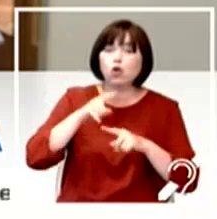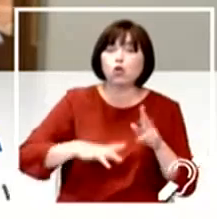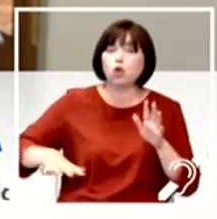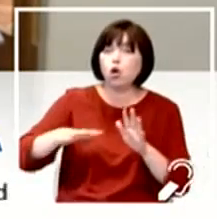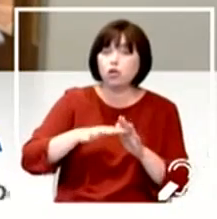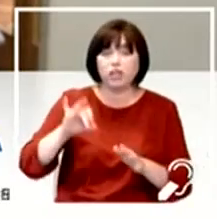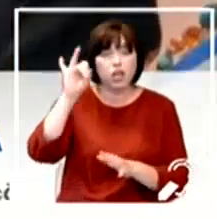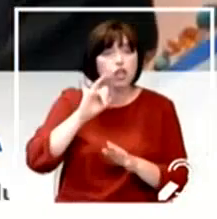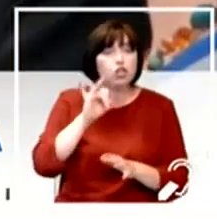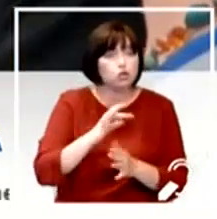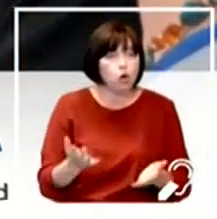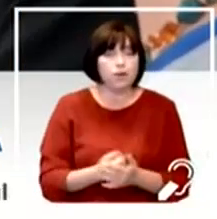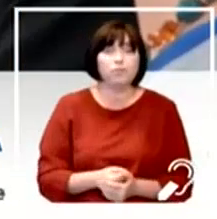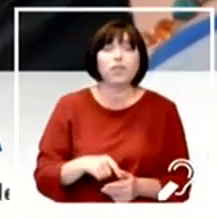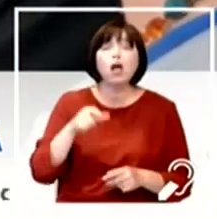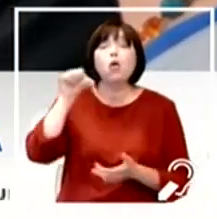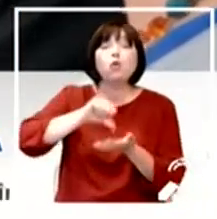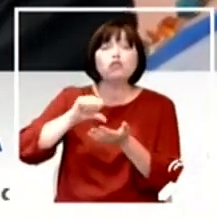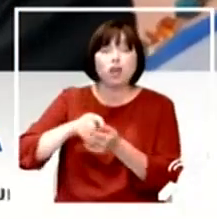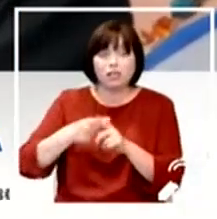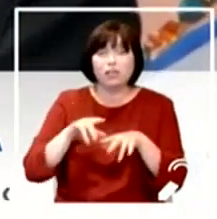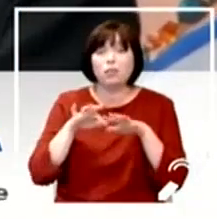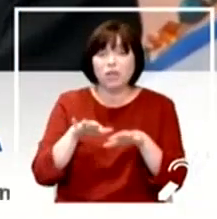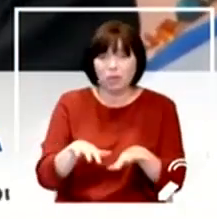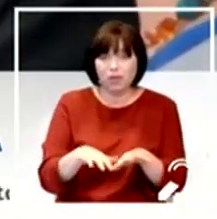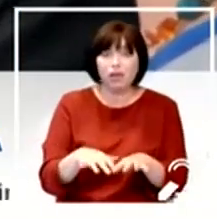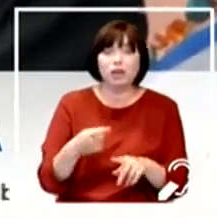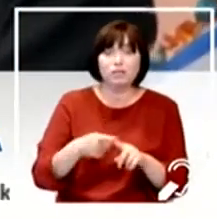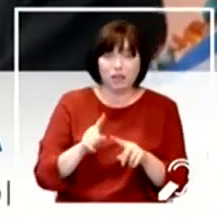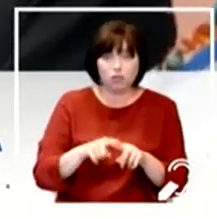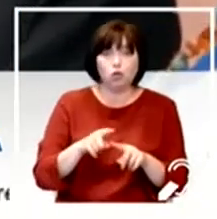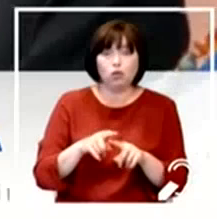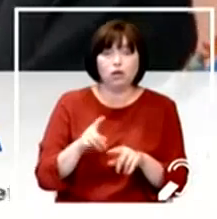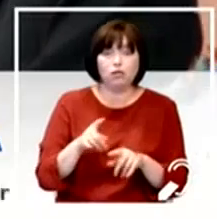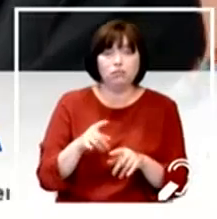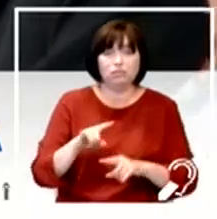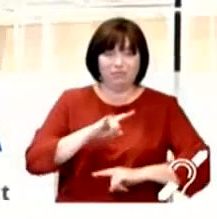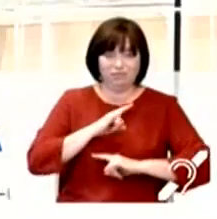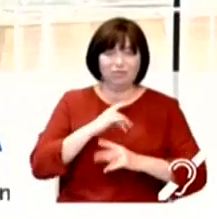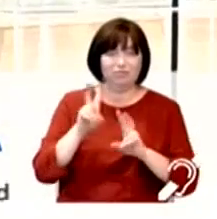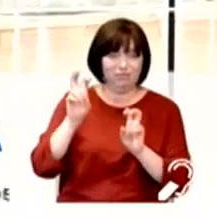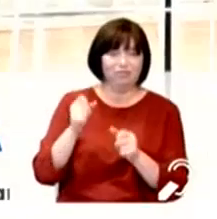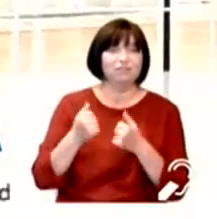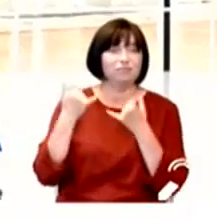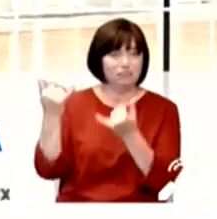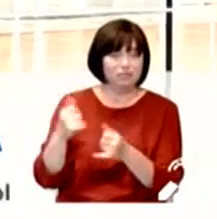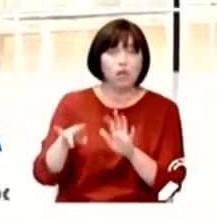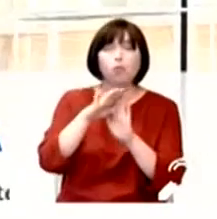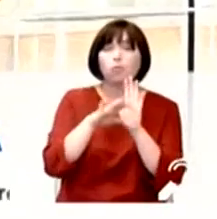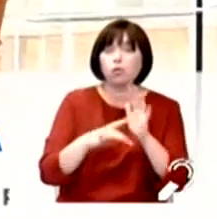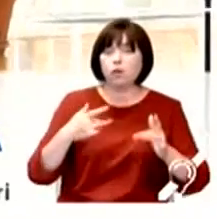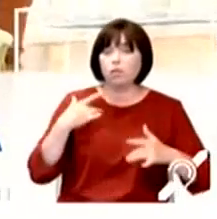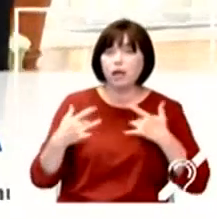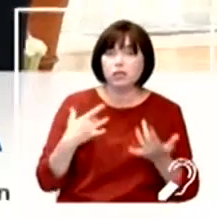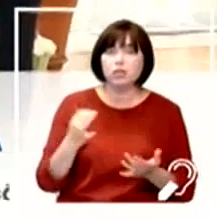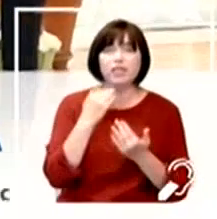patrie, către istoria noastră. Participanții la evenimentul care anticipează Ziua Universală a ei au avut parte de un program artistic,